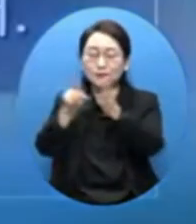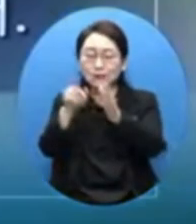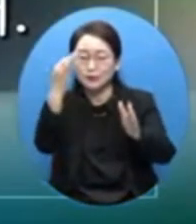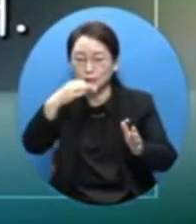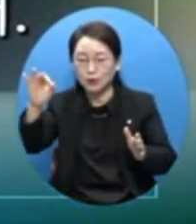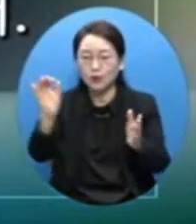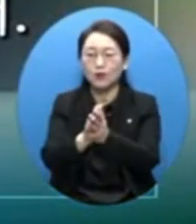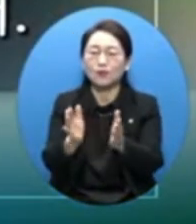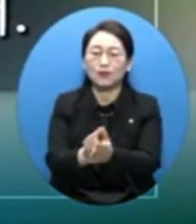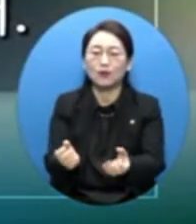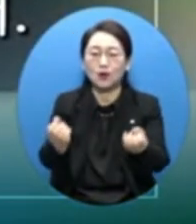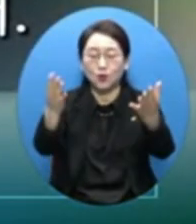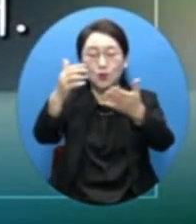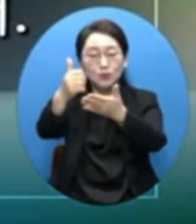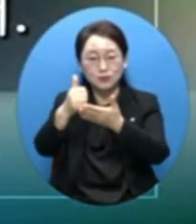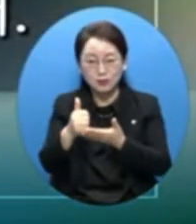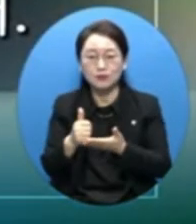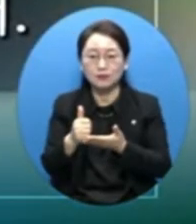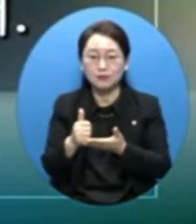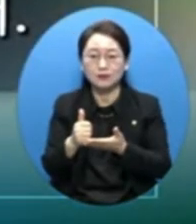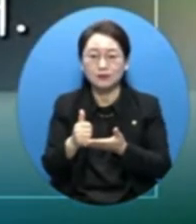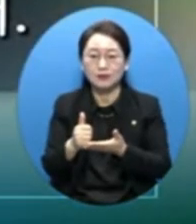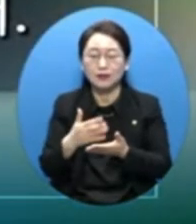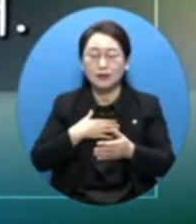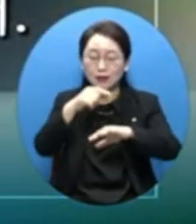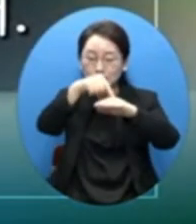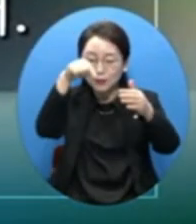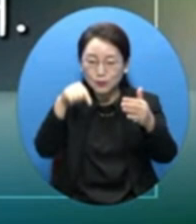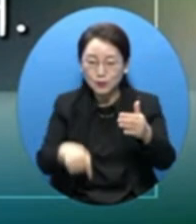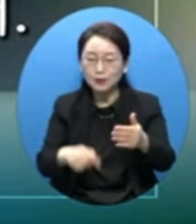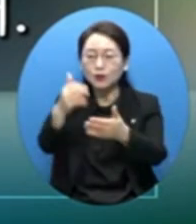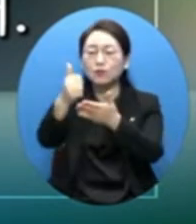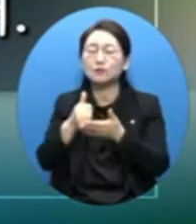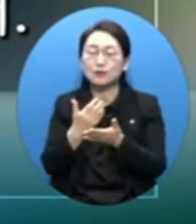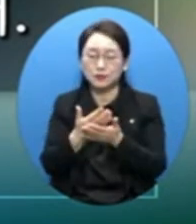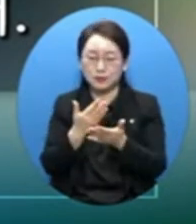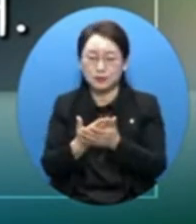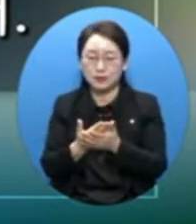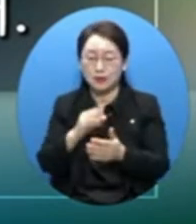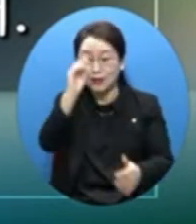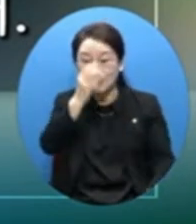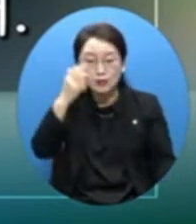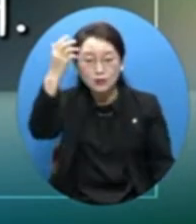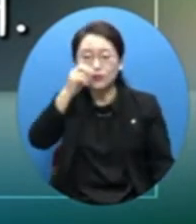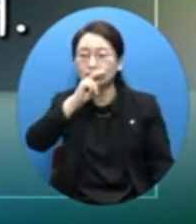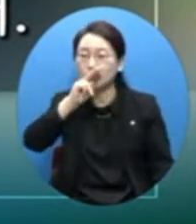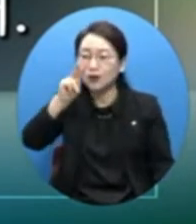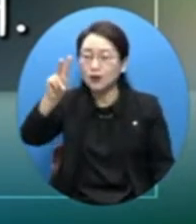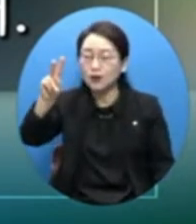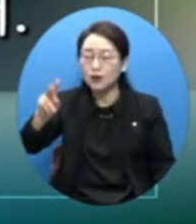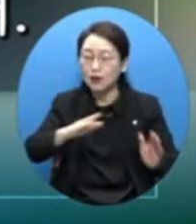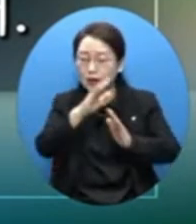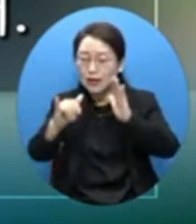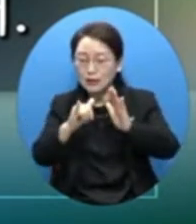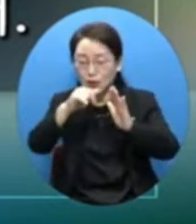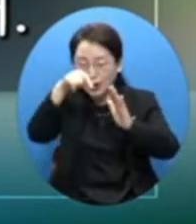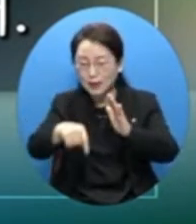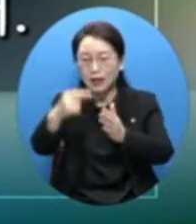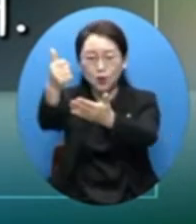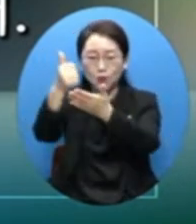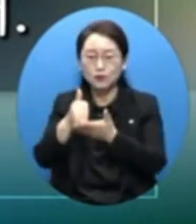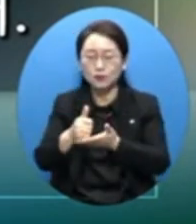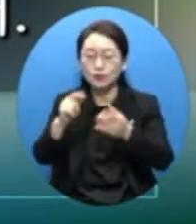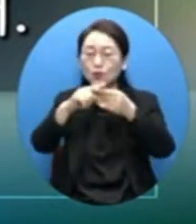인정하고 환영하고 모셔드립니다. 내 마음 가운데 오시옵소서. 성령이여 우리 가정에 오시옵소서. 이